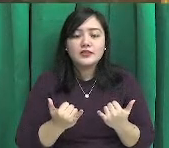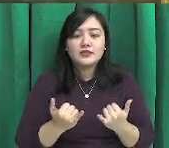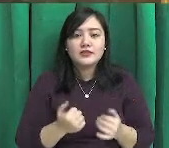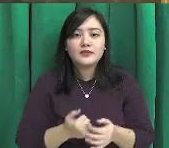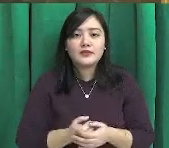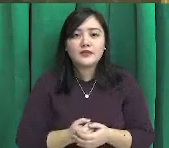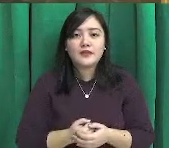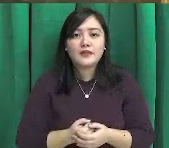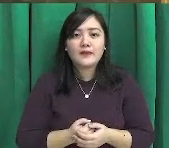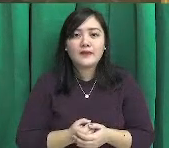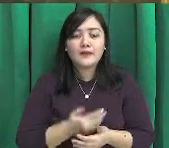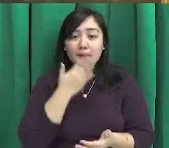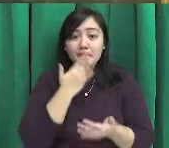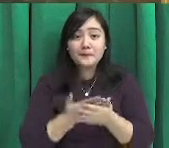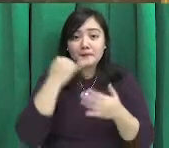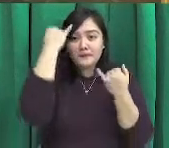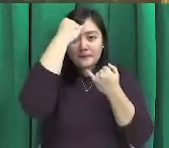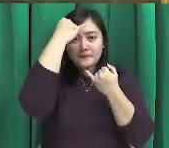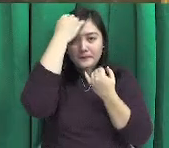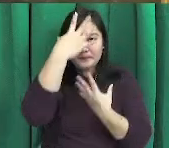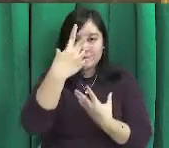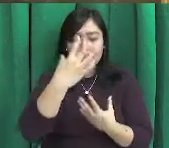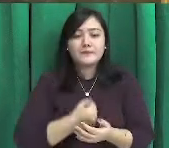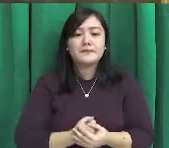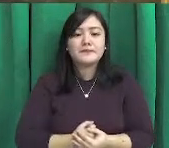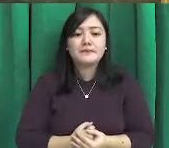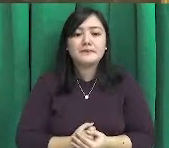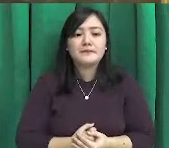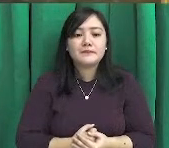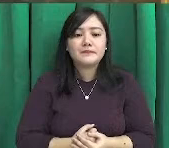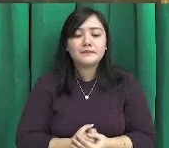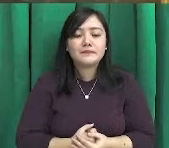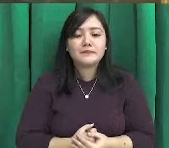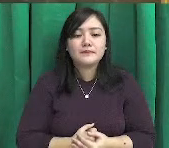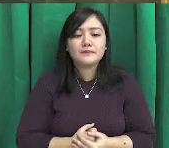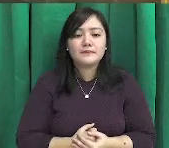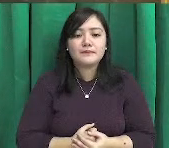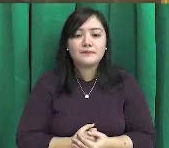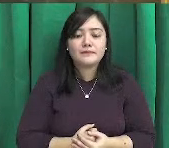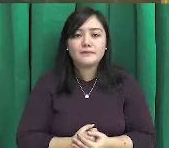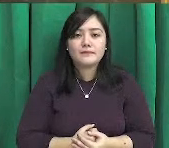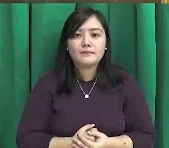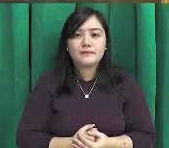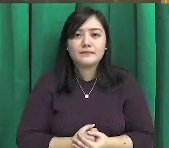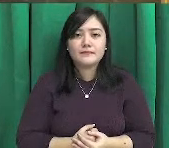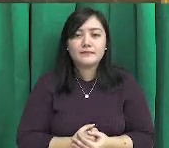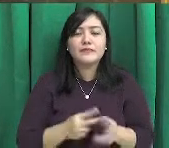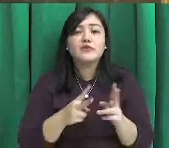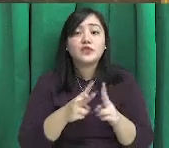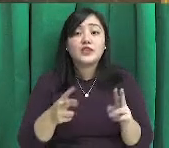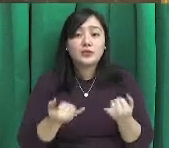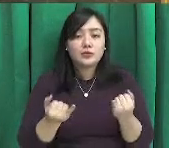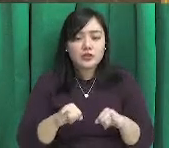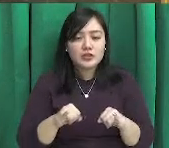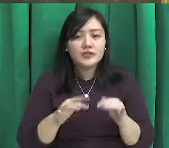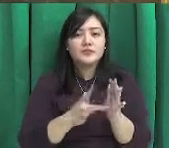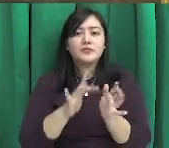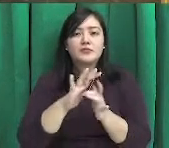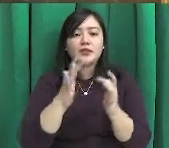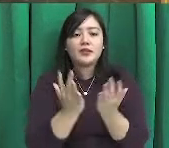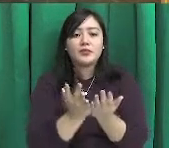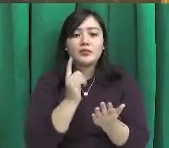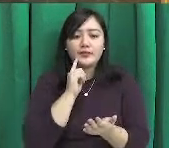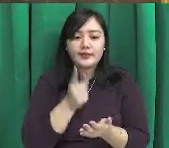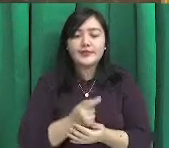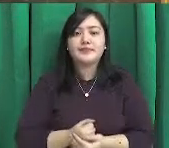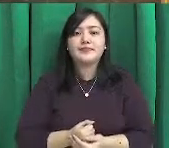idea mula po kay Nida, Mga Patid. Pero ito, napakahalaga po nito sapagkat ito po ang sinasabi po ng Biblia. Alright?